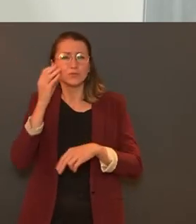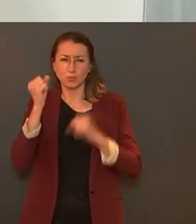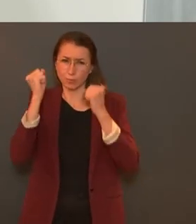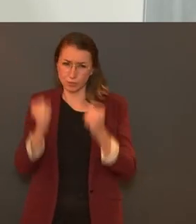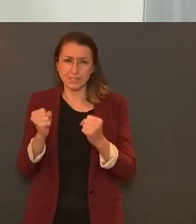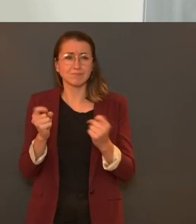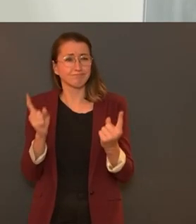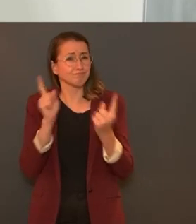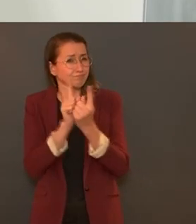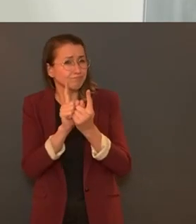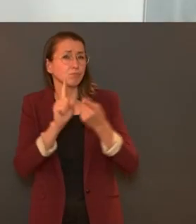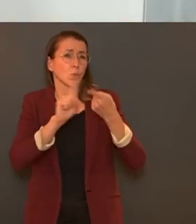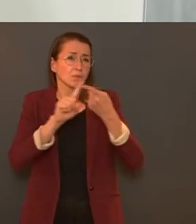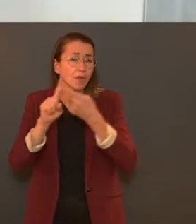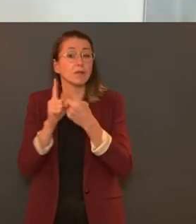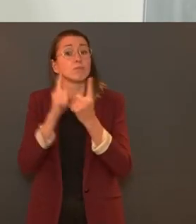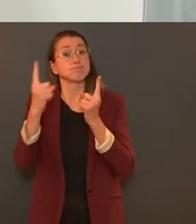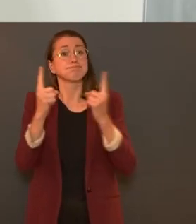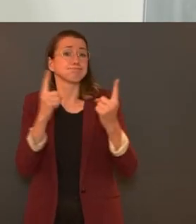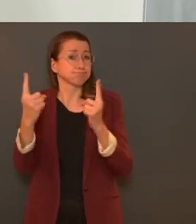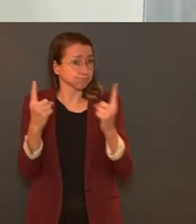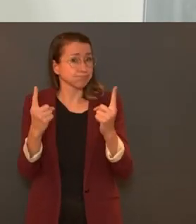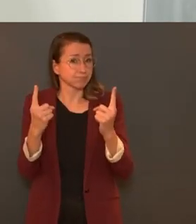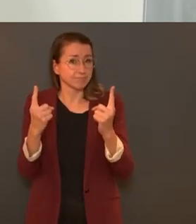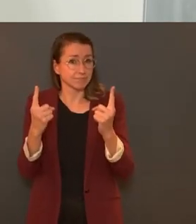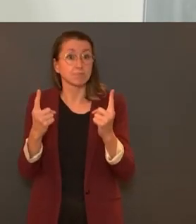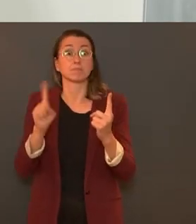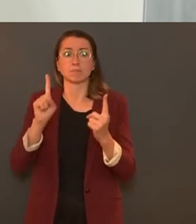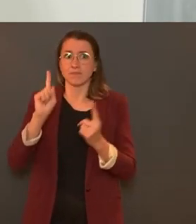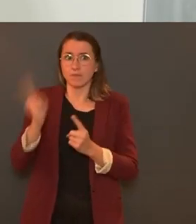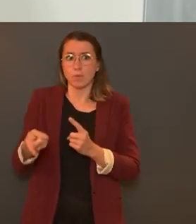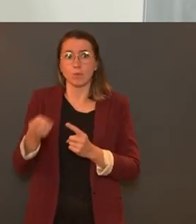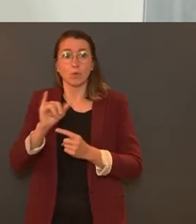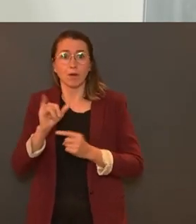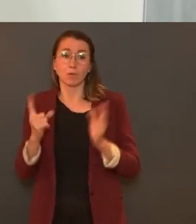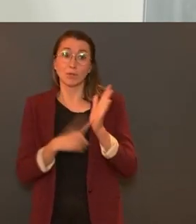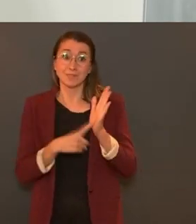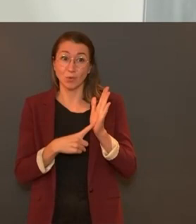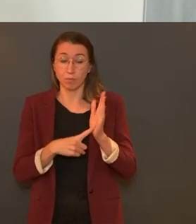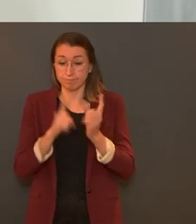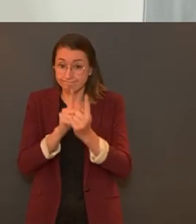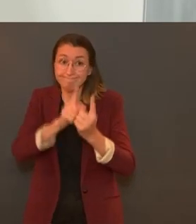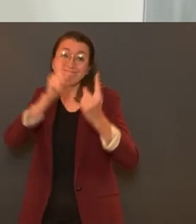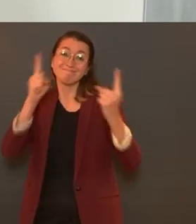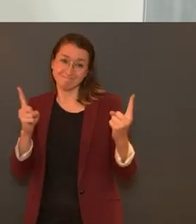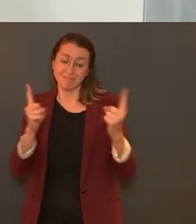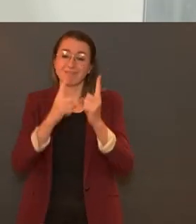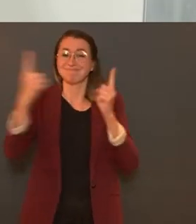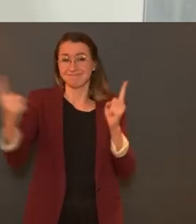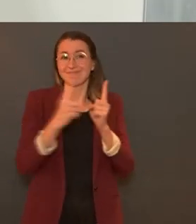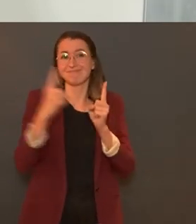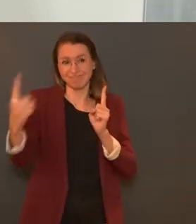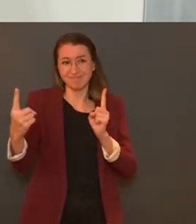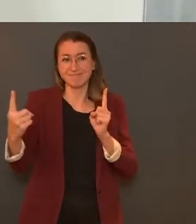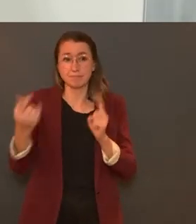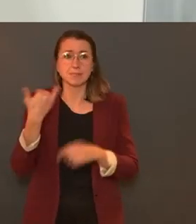vous souhaitez. Mais c'est vrai, il y a des conditions. À condition de garder vos distances à tout moment. Et si ce n'est pas